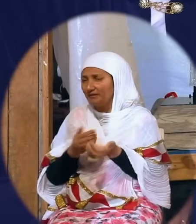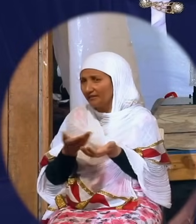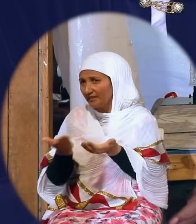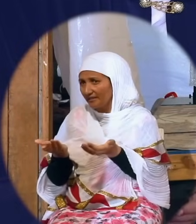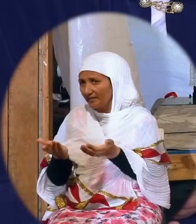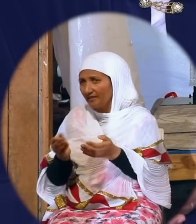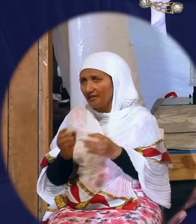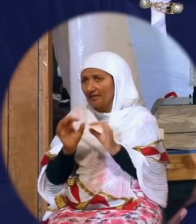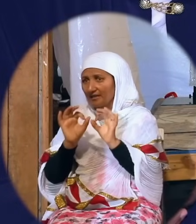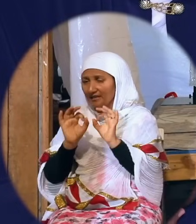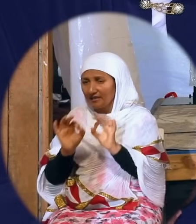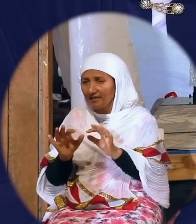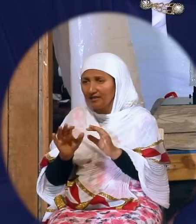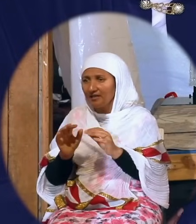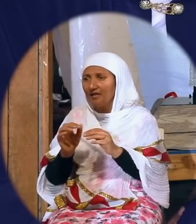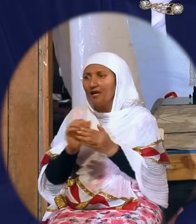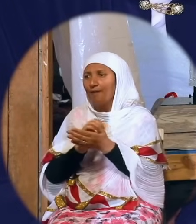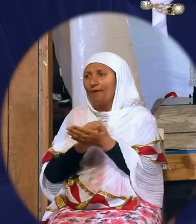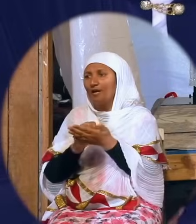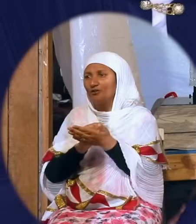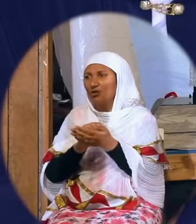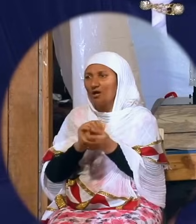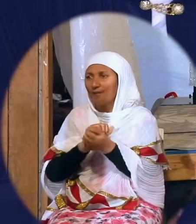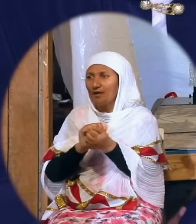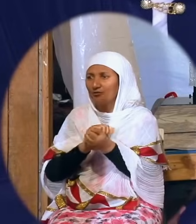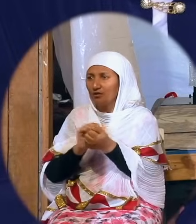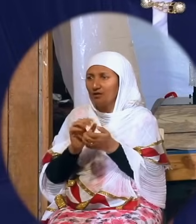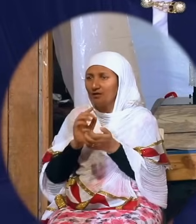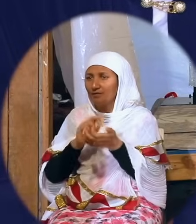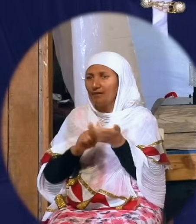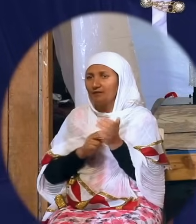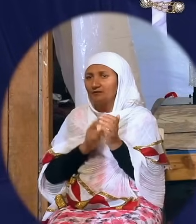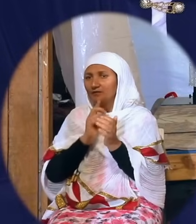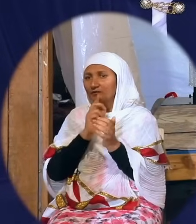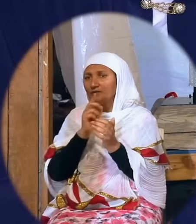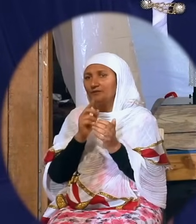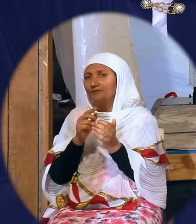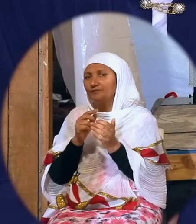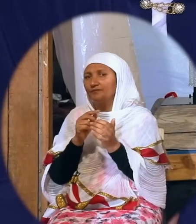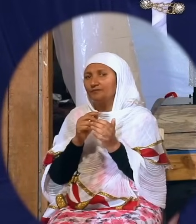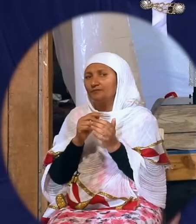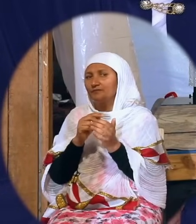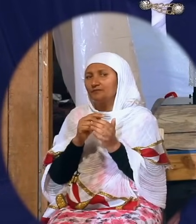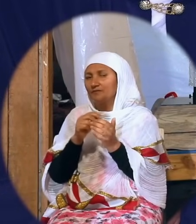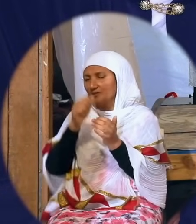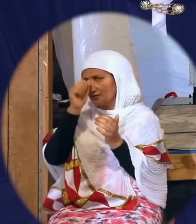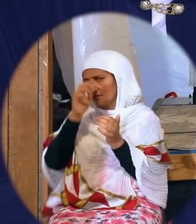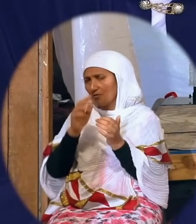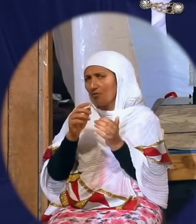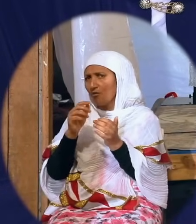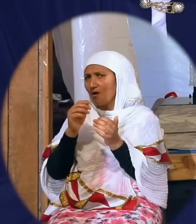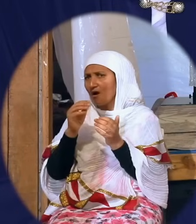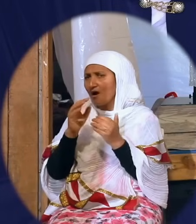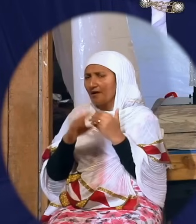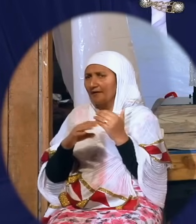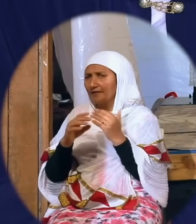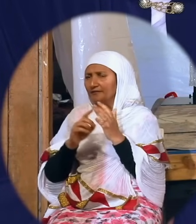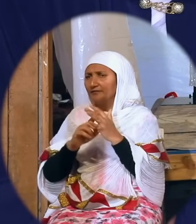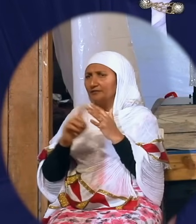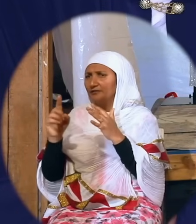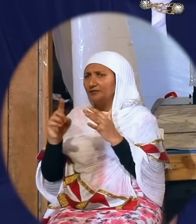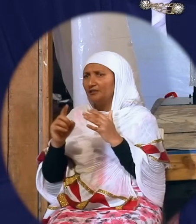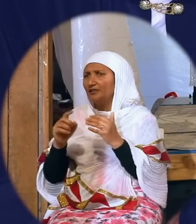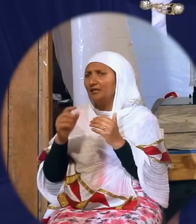እናበላሸዋለን ማለት ነው ይሄ በመባረር በተለይ ደግሞ አንዳንድ ወላጅ አንተም ብየኮ ነው እንደዚህ ሆንኩት አንቺም ብየኮ ነው ሰው ሀገር ተሰድጄ በእጅ በግሬ ሰርቼ